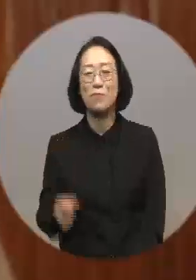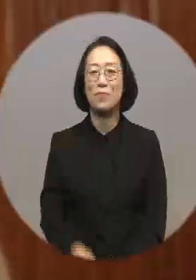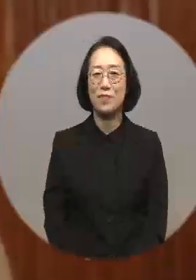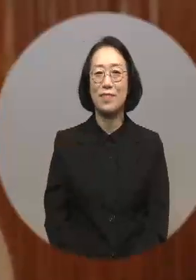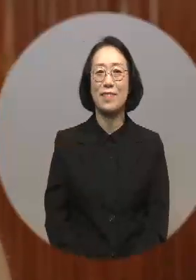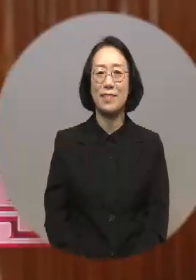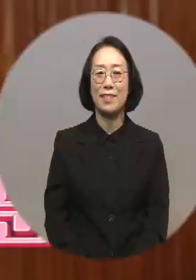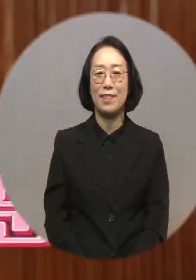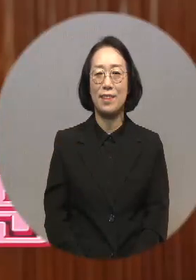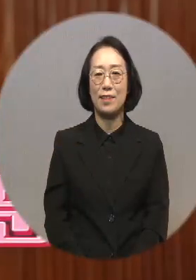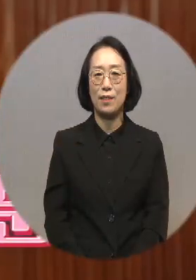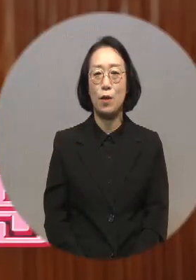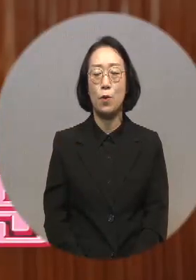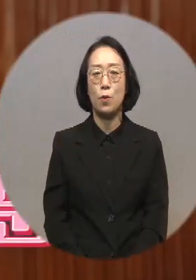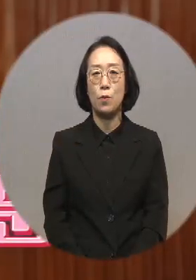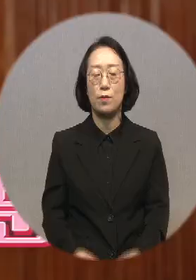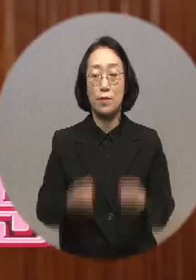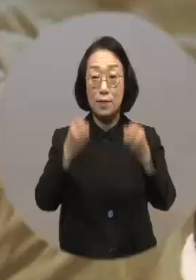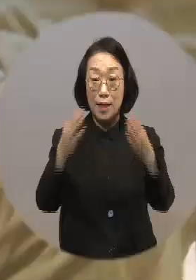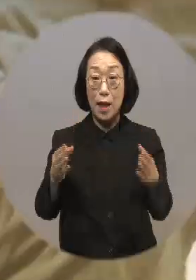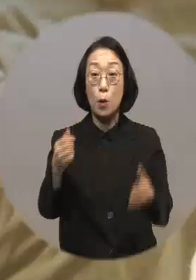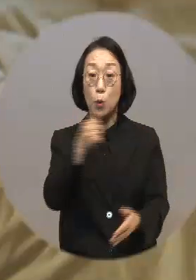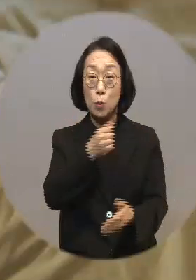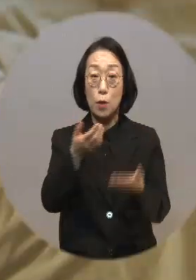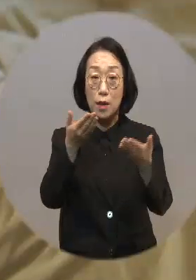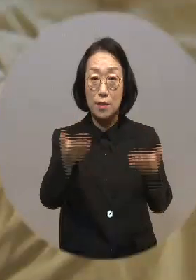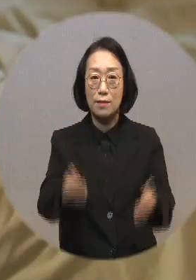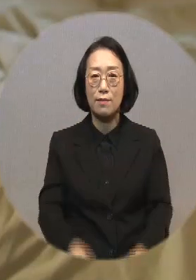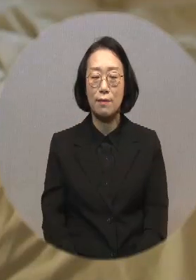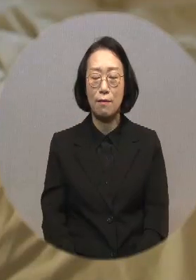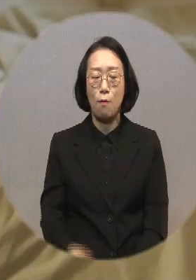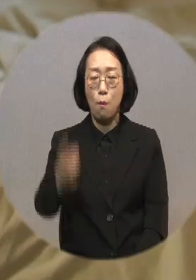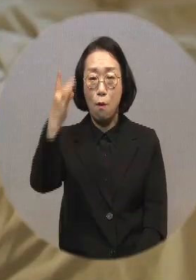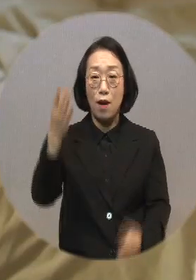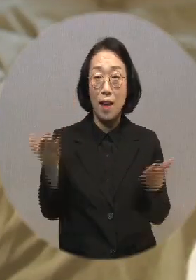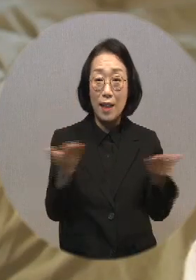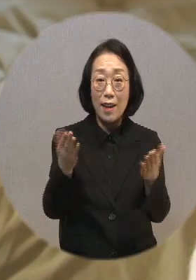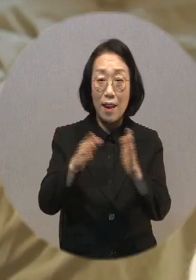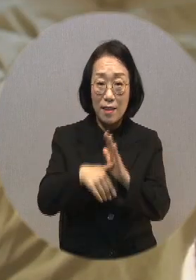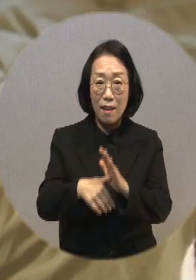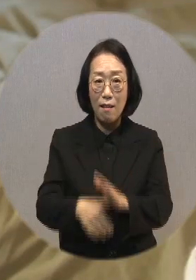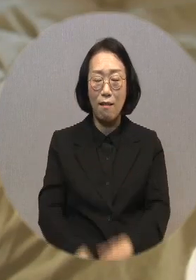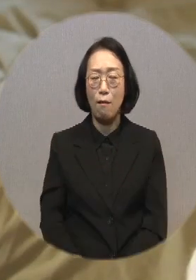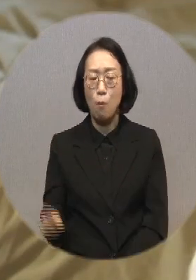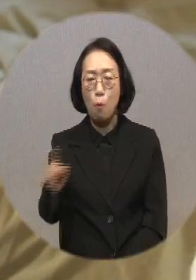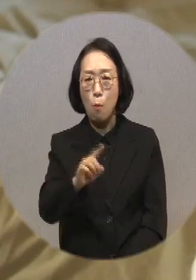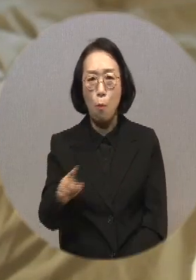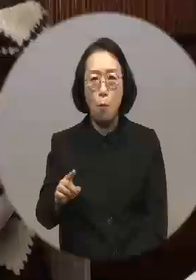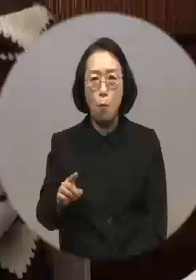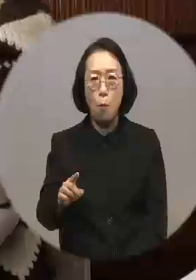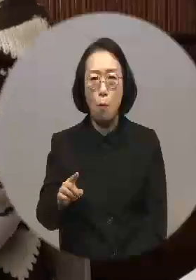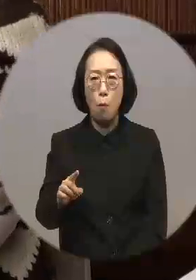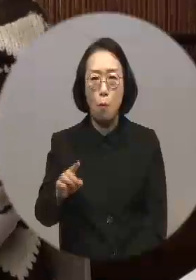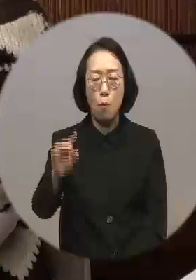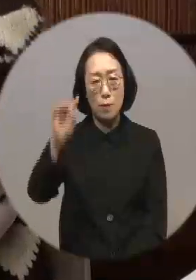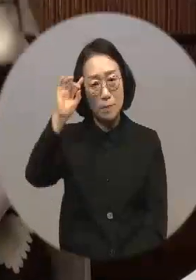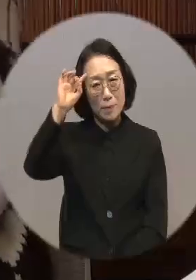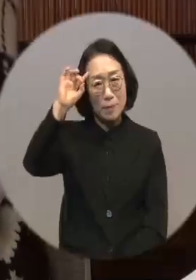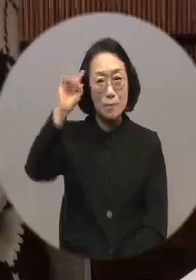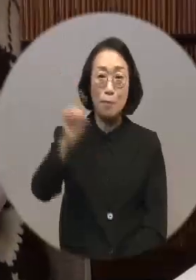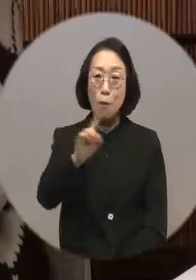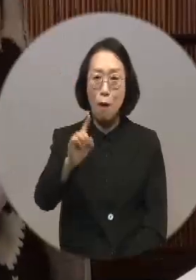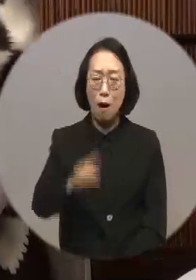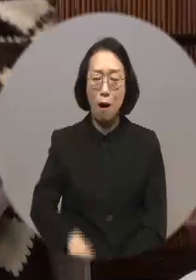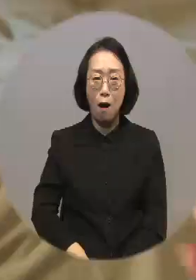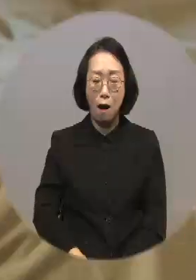또. 네, 그리고요. 이분은 평소에 일하실 때 심심해서 어떻게 일하실까? 강인욱 교수님